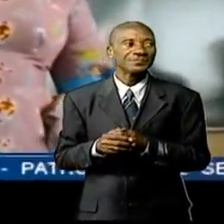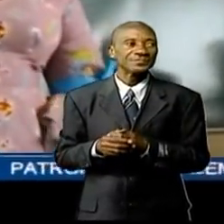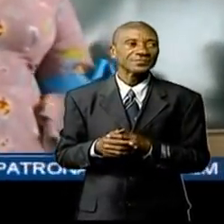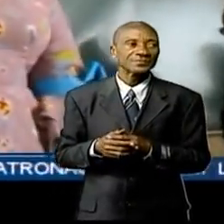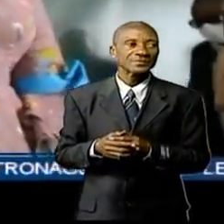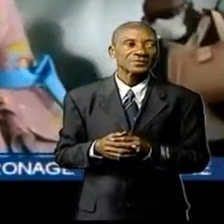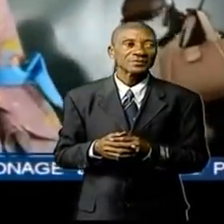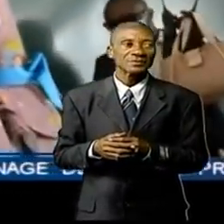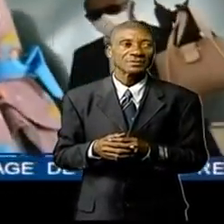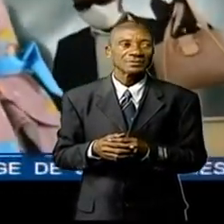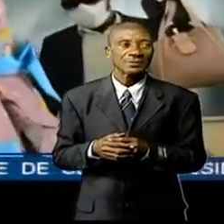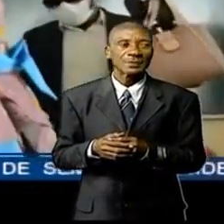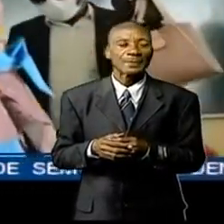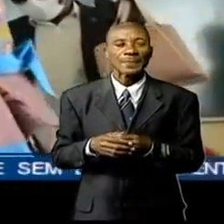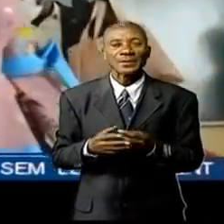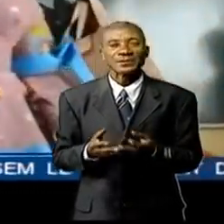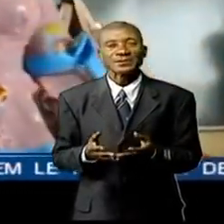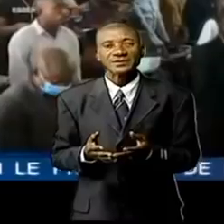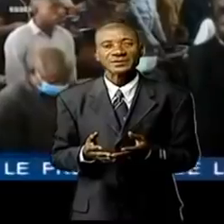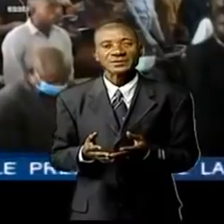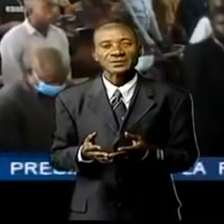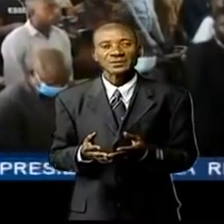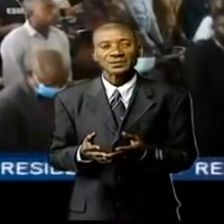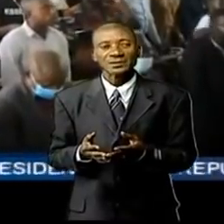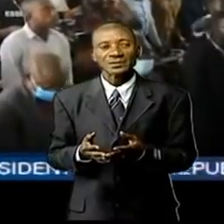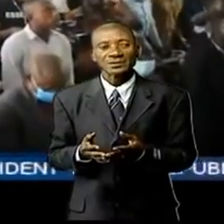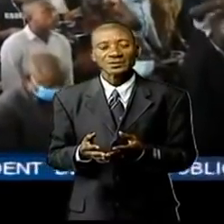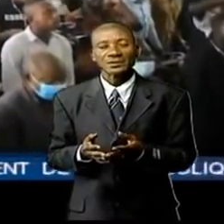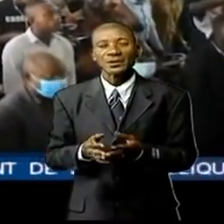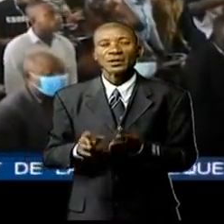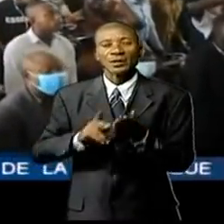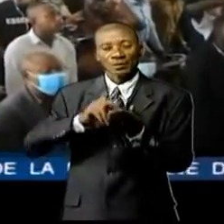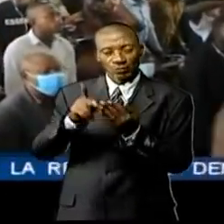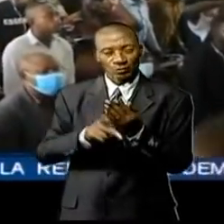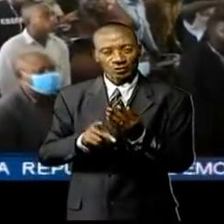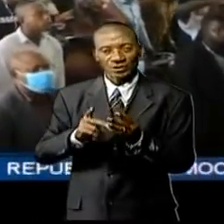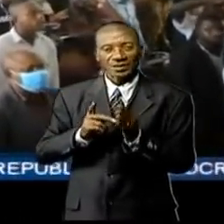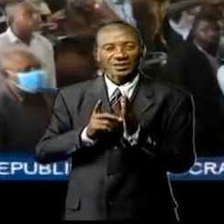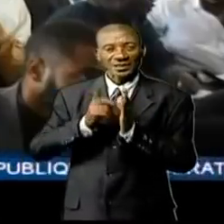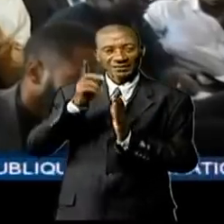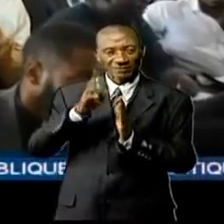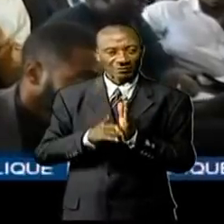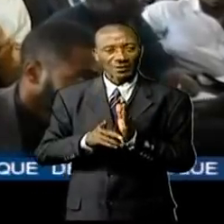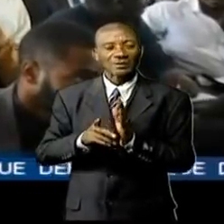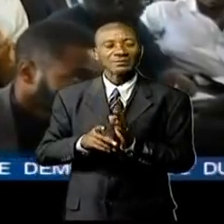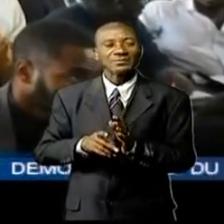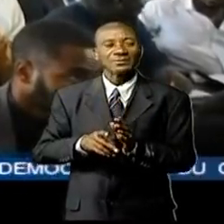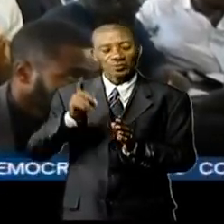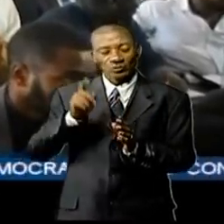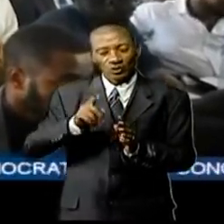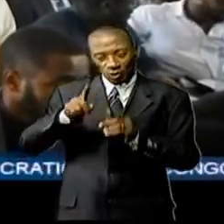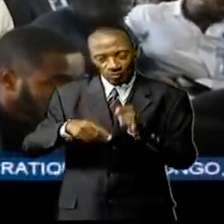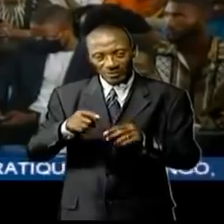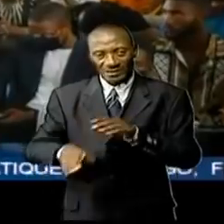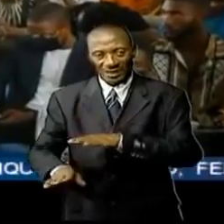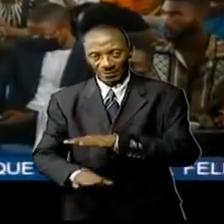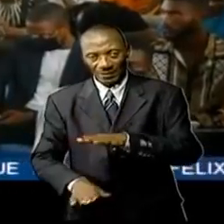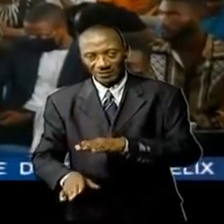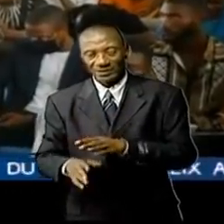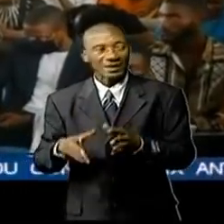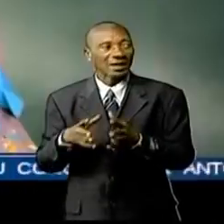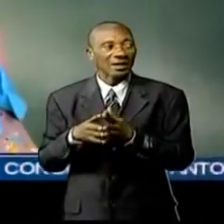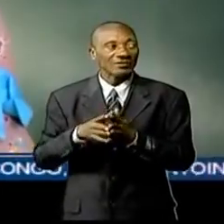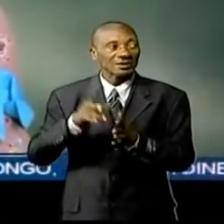pour une appropriation et un accompagnement du projet de développement à la base de 145 territoires de la